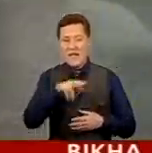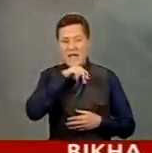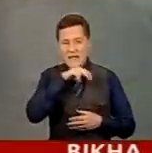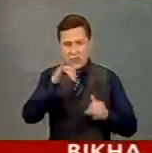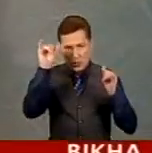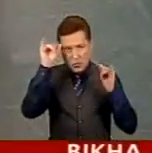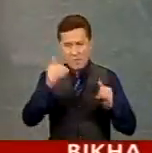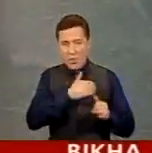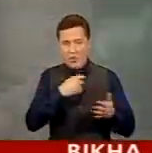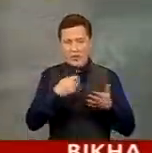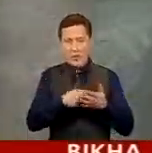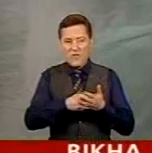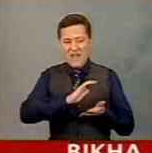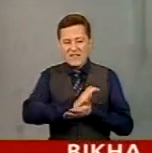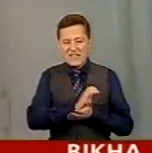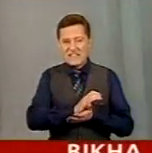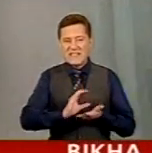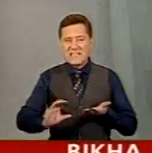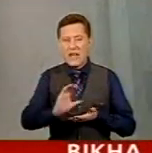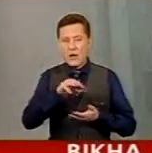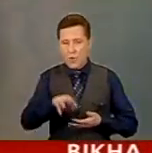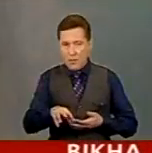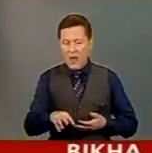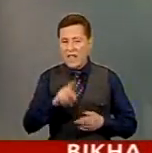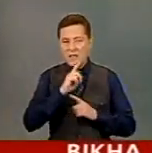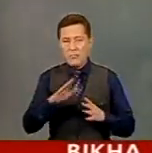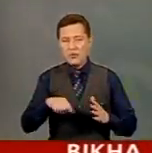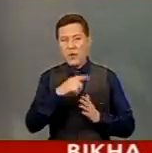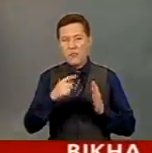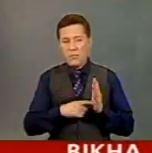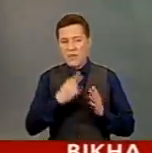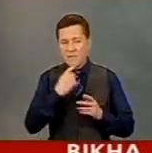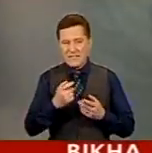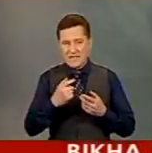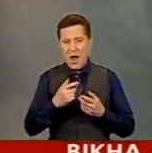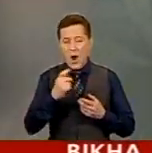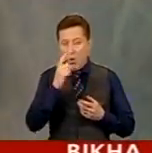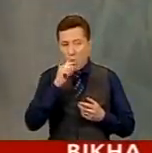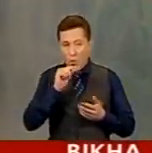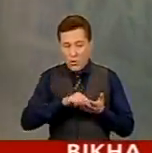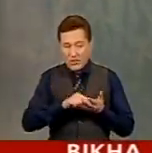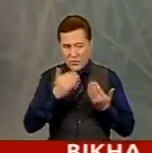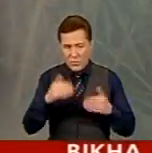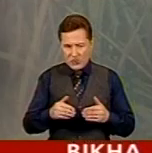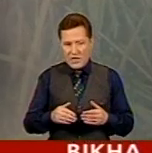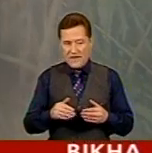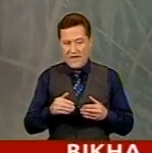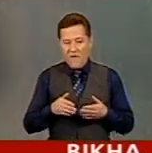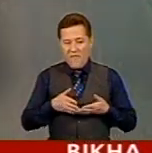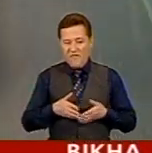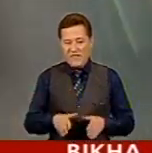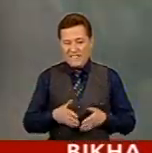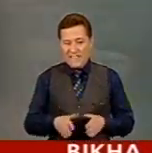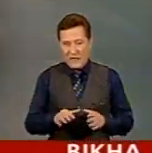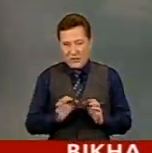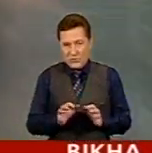Хочуть годувати хлопців сиром. Сподіваються, не буде проблем із яйцями. Одна з курочок вже облаштувала собі гніздо і висиджує курчат. А